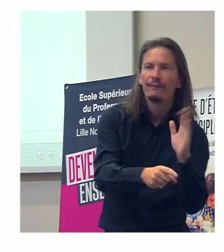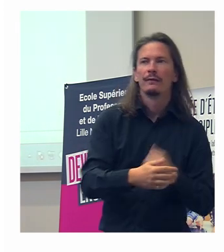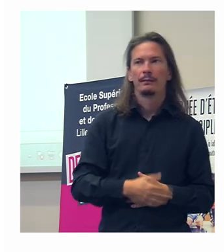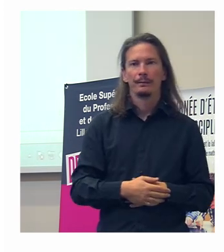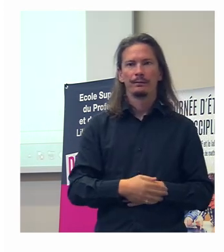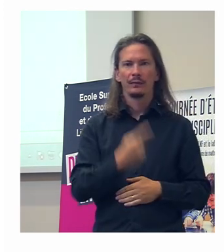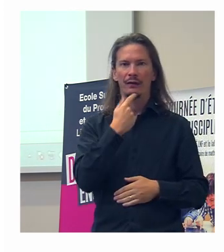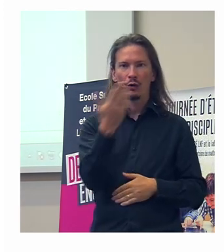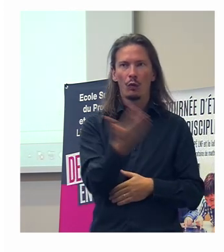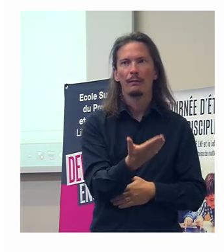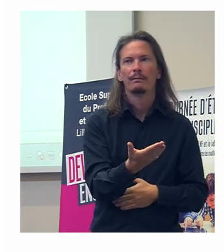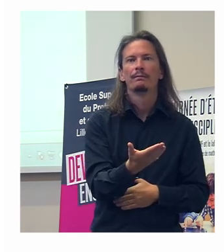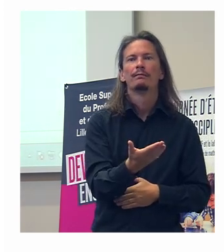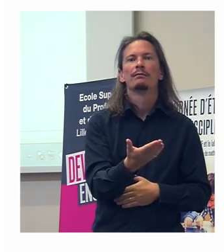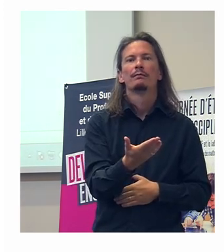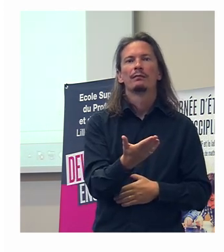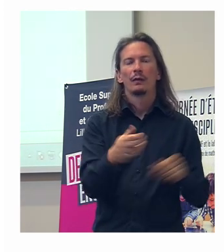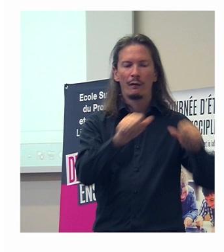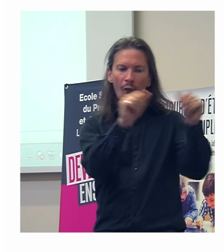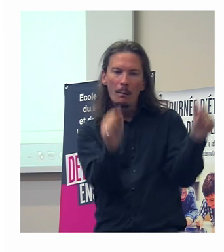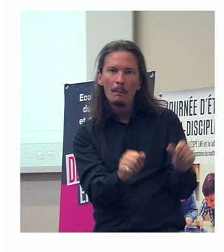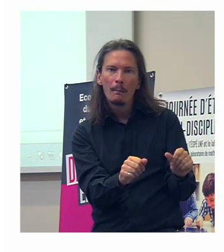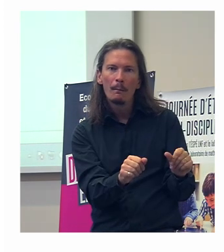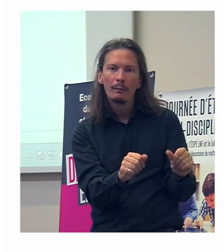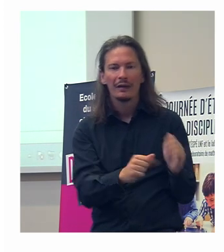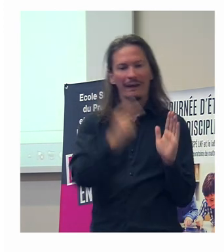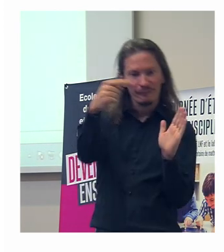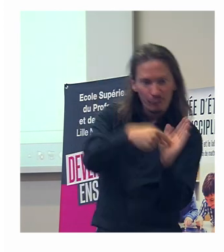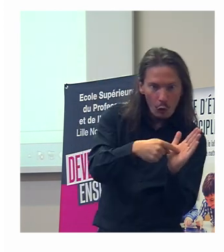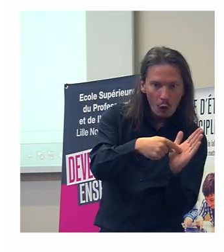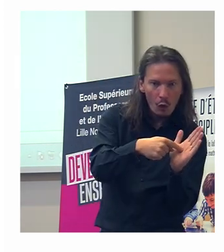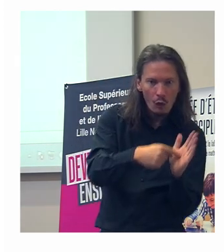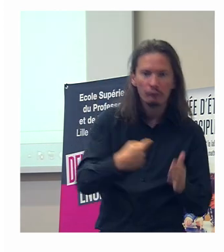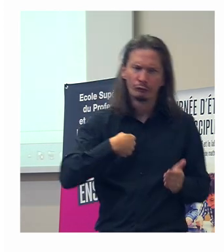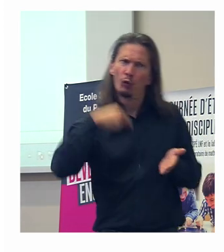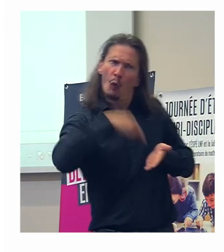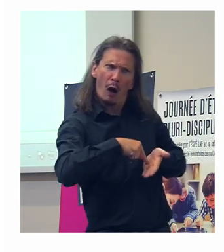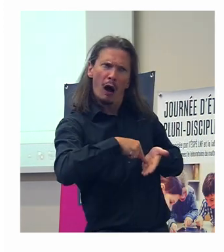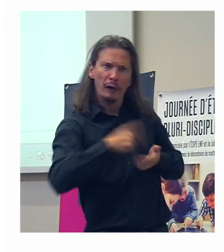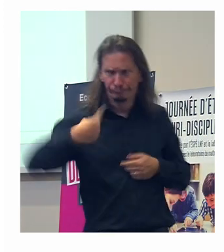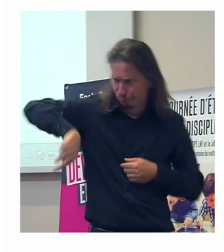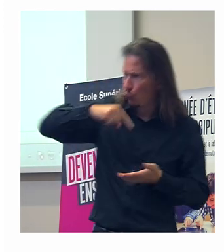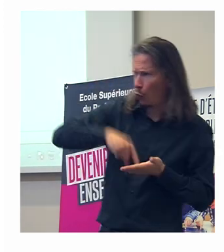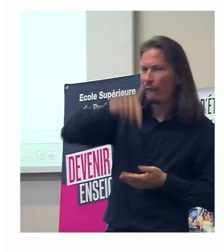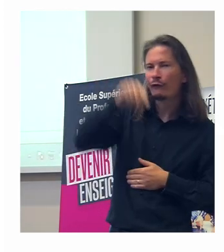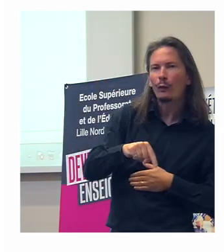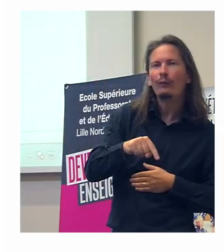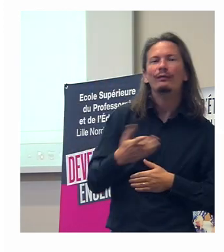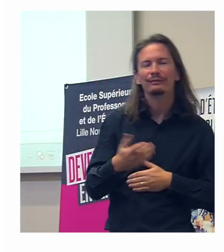des énoncés qui prennent la forme de « il faut », « je dois », « nous devons »,